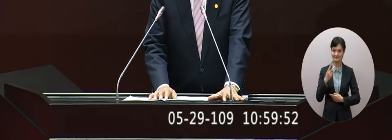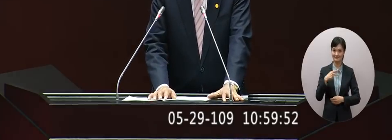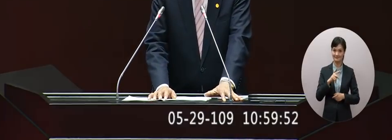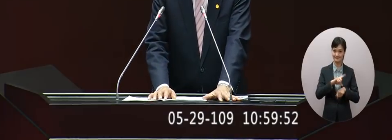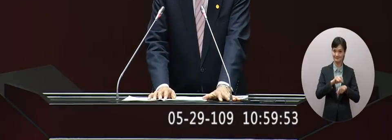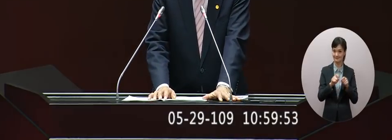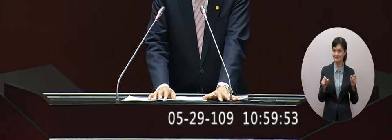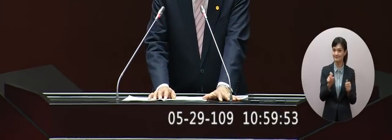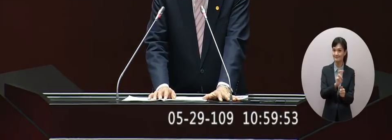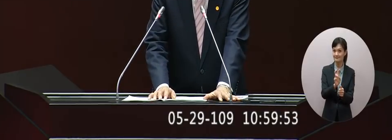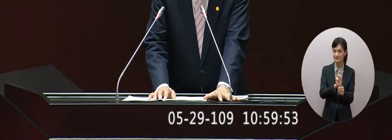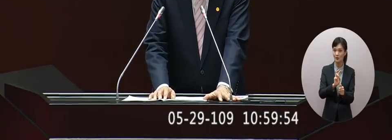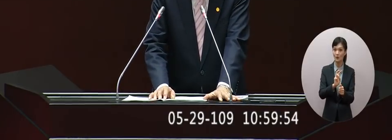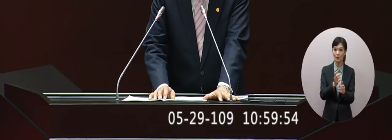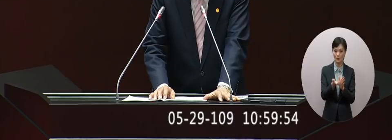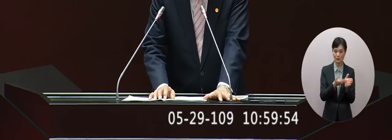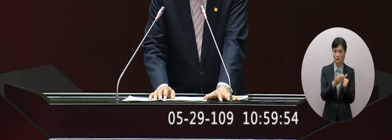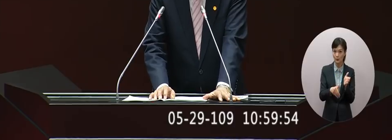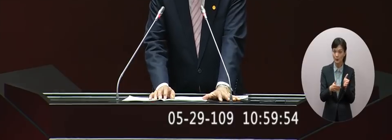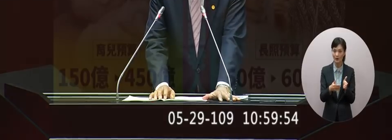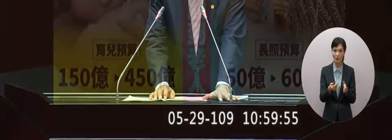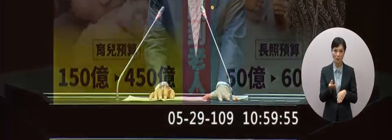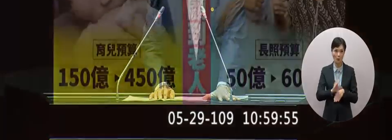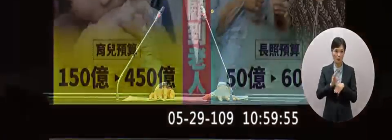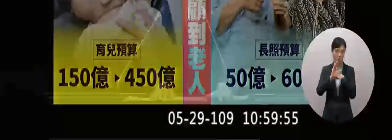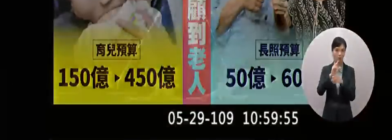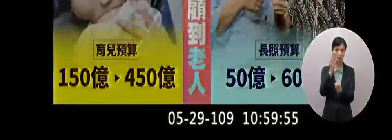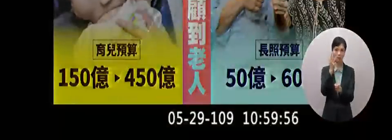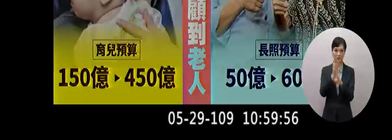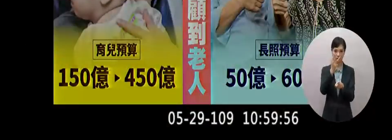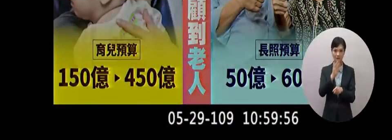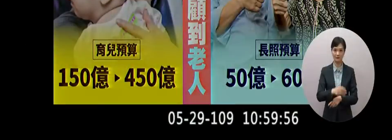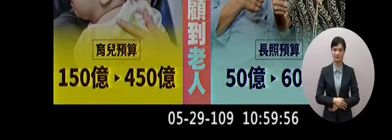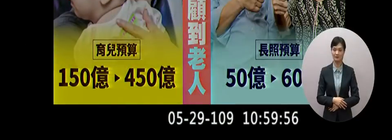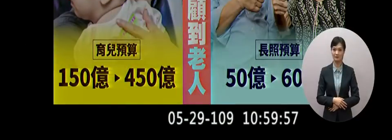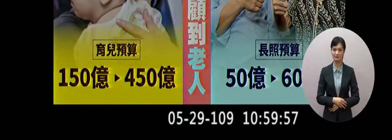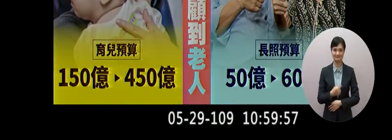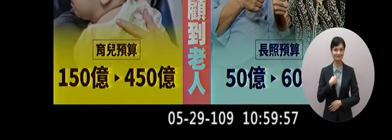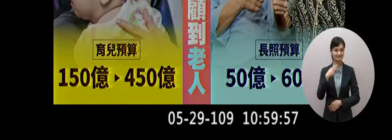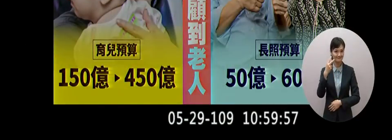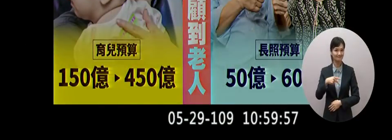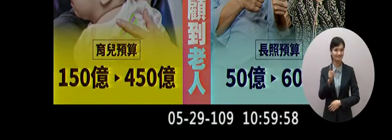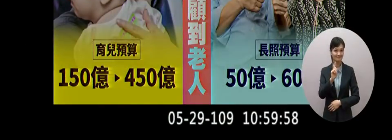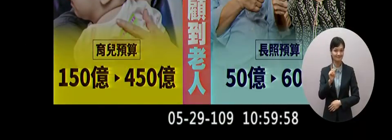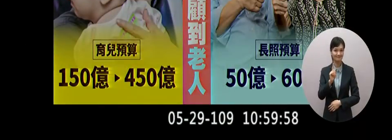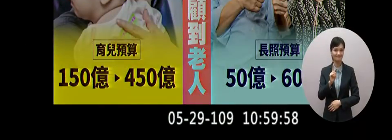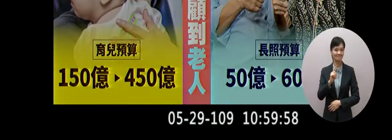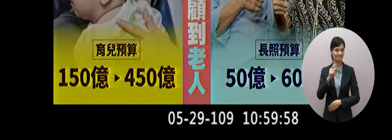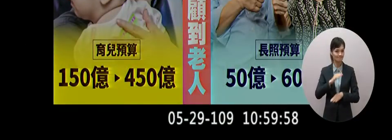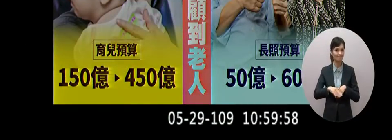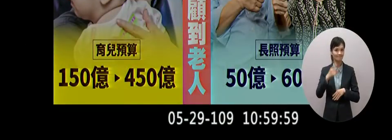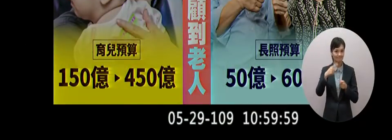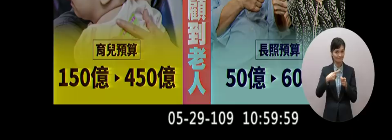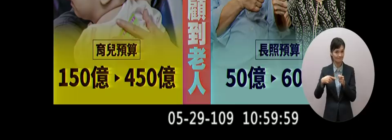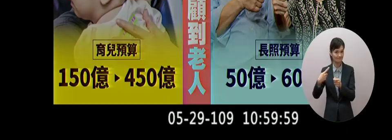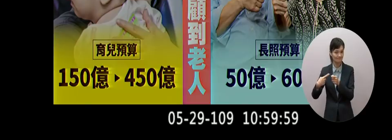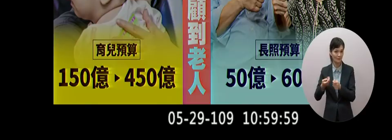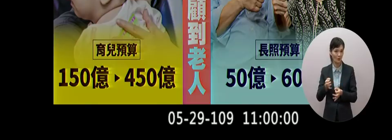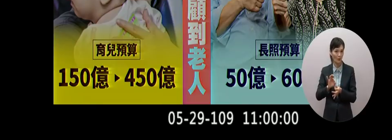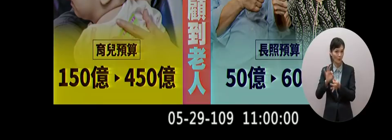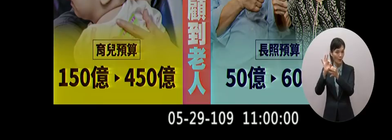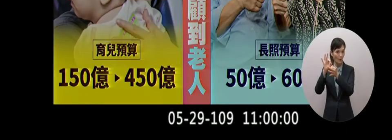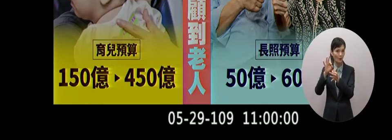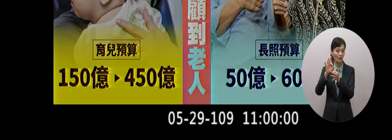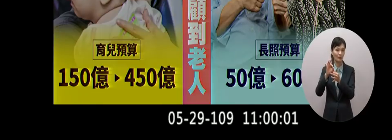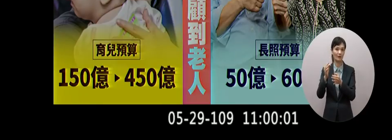已经成长了8倍，我们还要逐年调增到600亿元，让